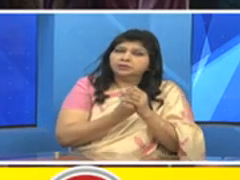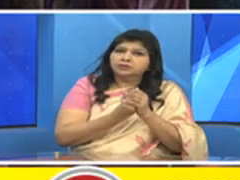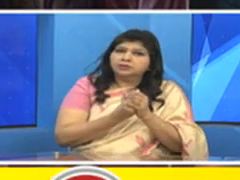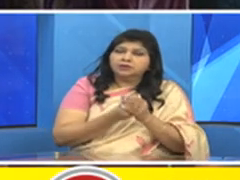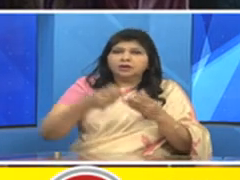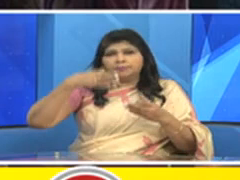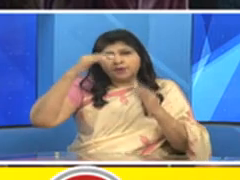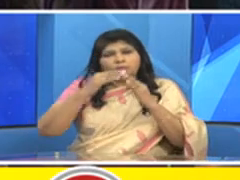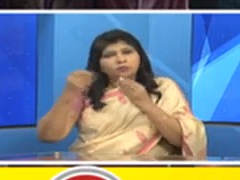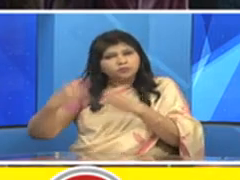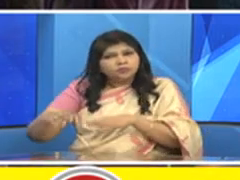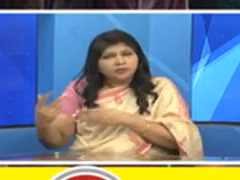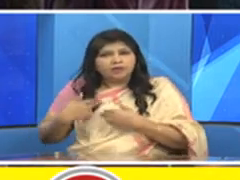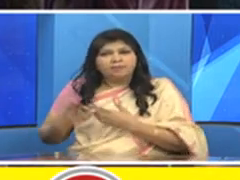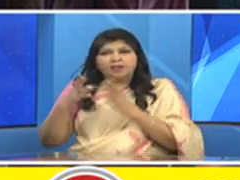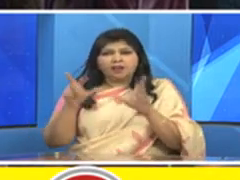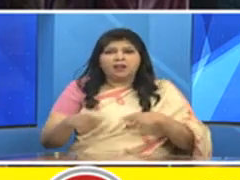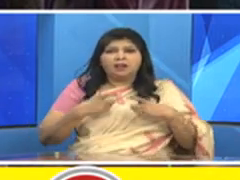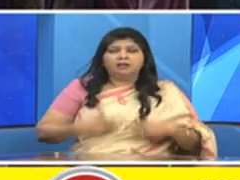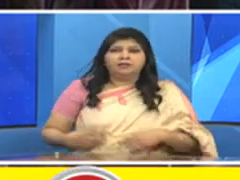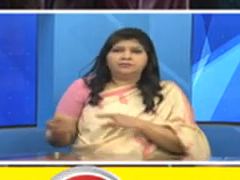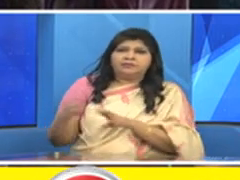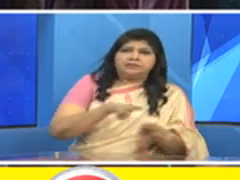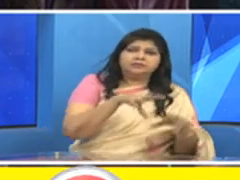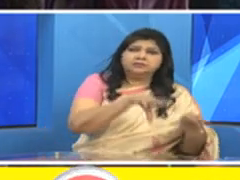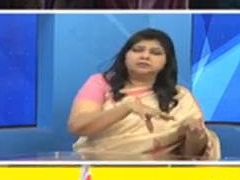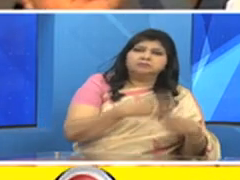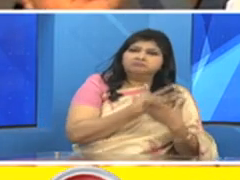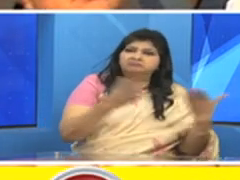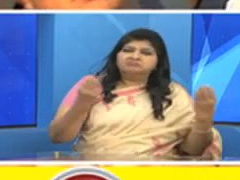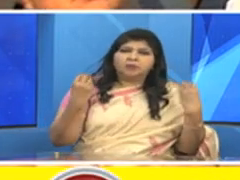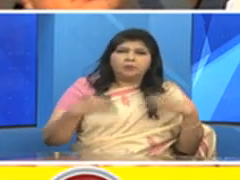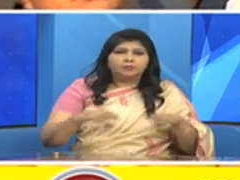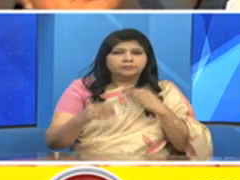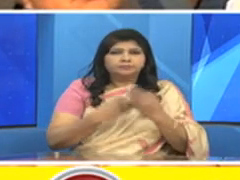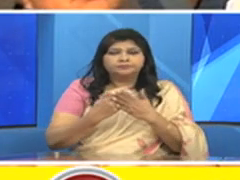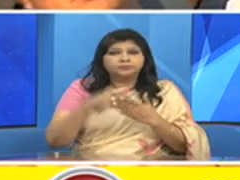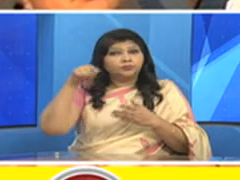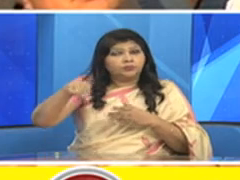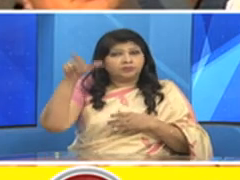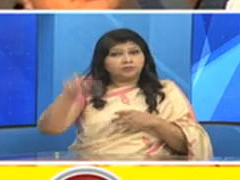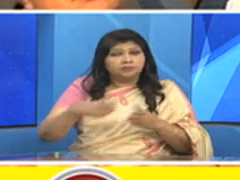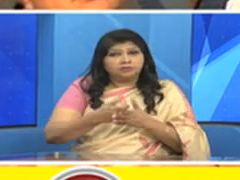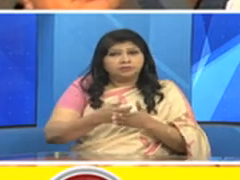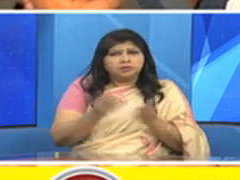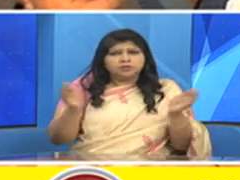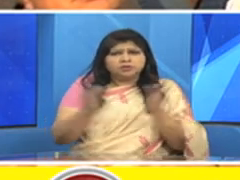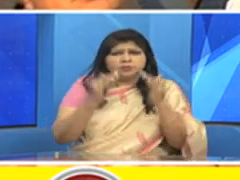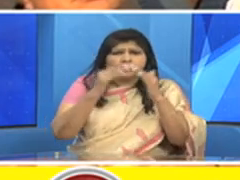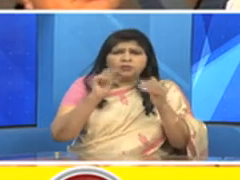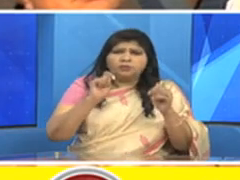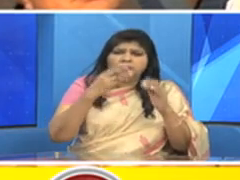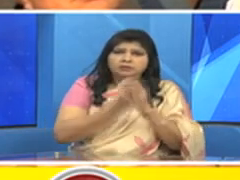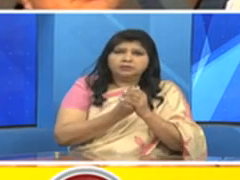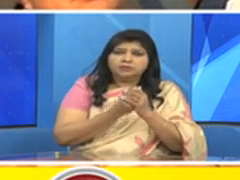में अपने जीवन का एक महत्वपूर्ण हिस्सा खो दिया। उनके लिए कैंपों में जीवन काटने